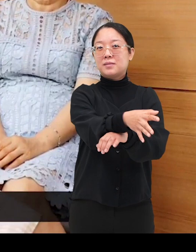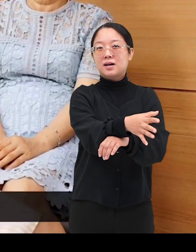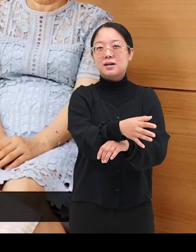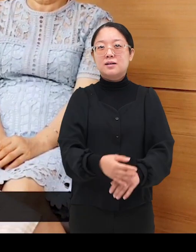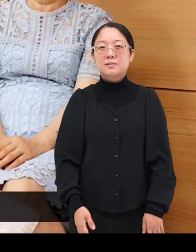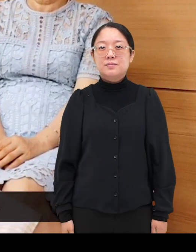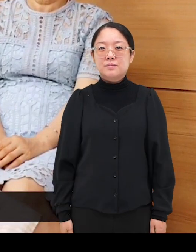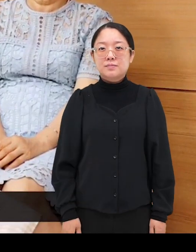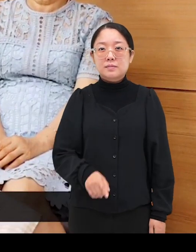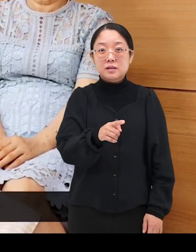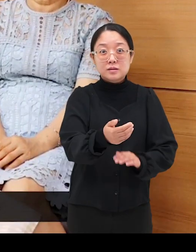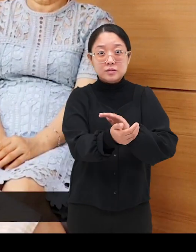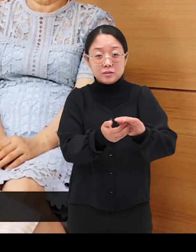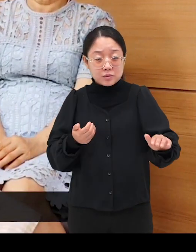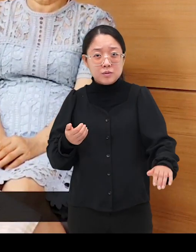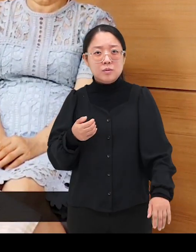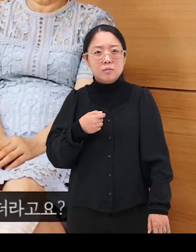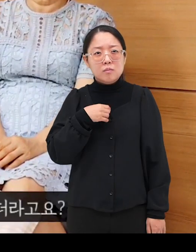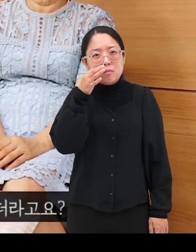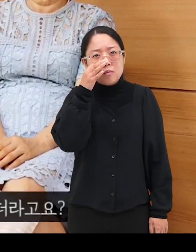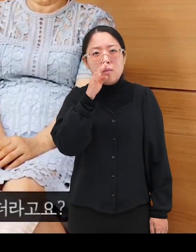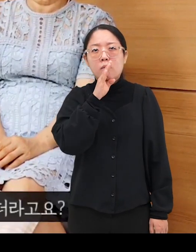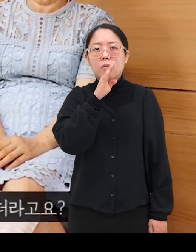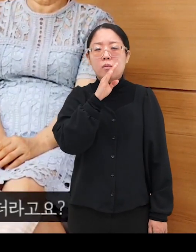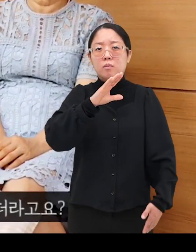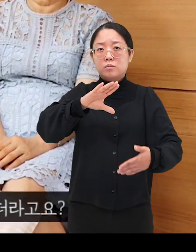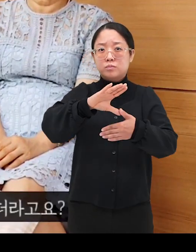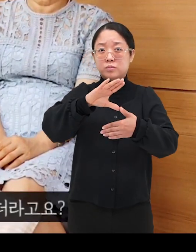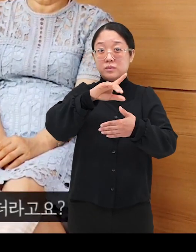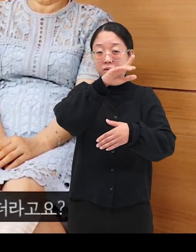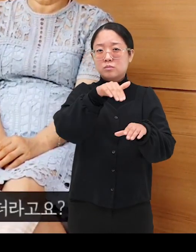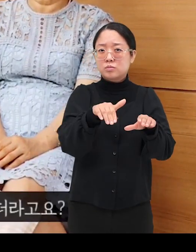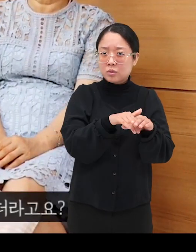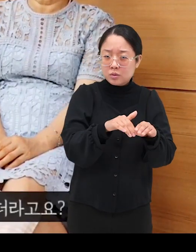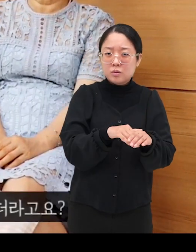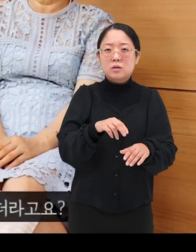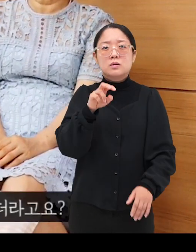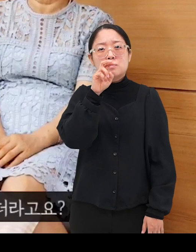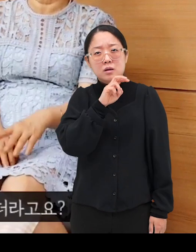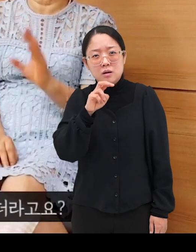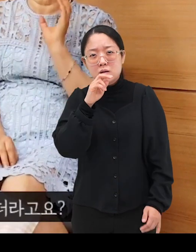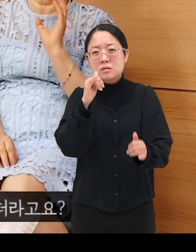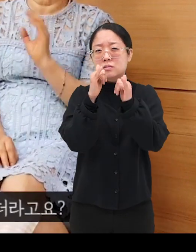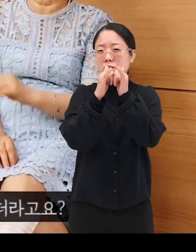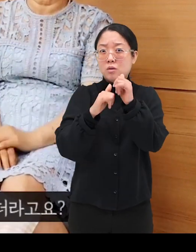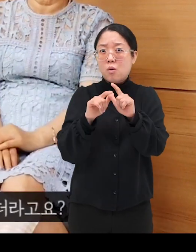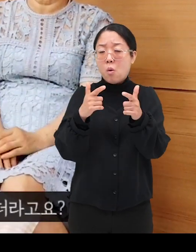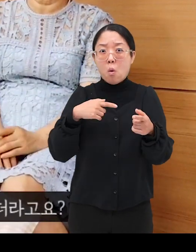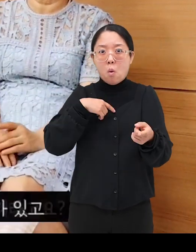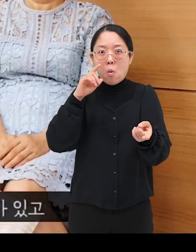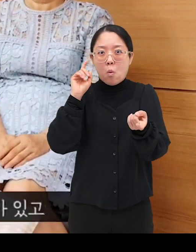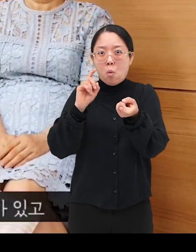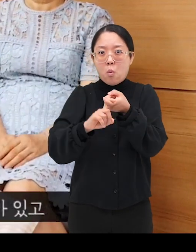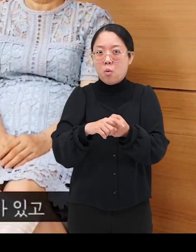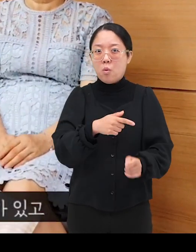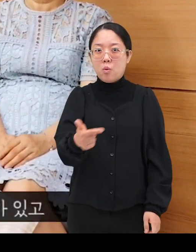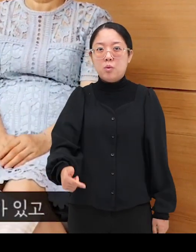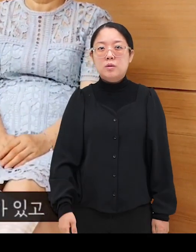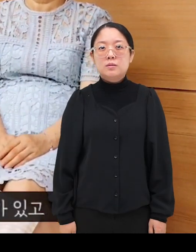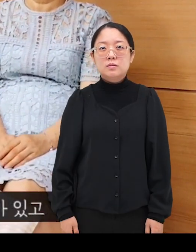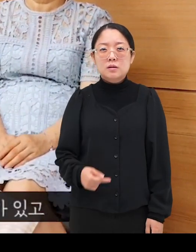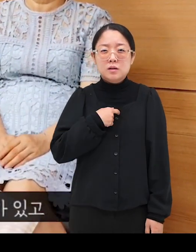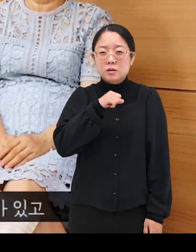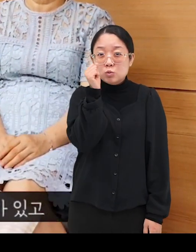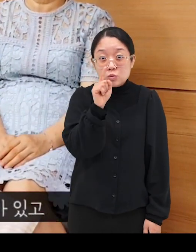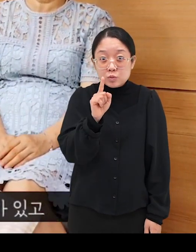이제 제가 이전에도 보니까 남미 문학이나 남미 음악 뭐 이런 데 역사 이런 데 관심이 많았더라고요. 근데